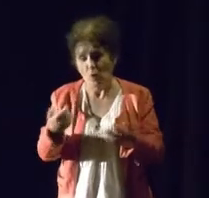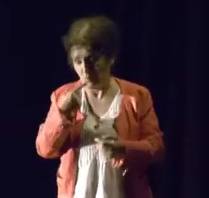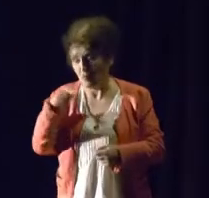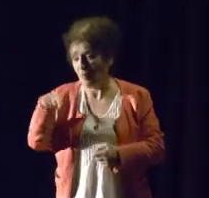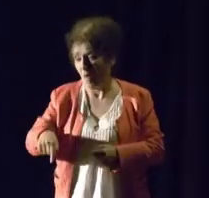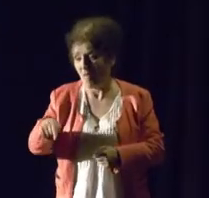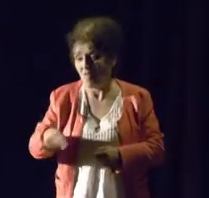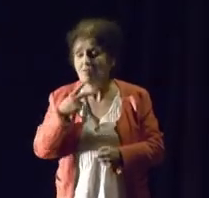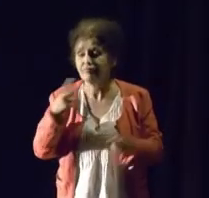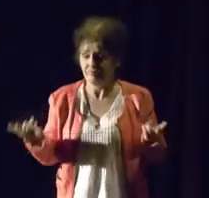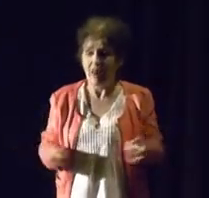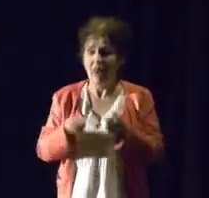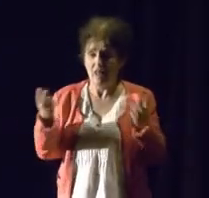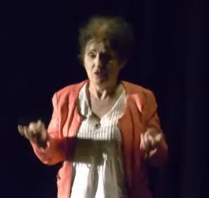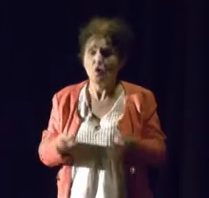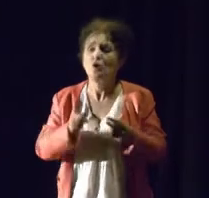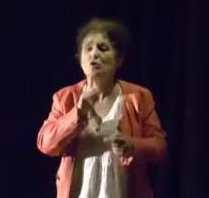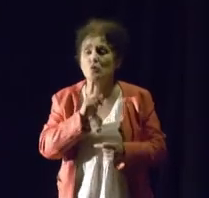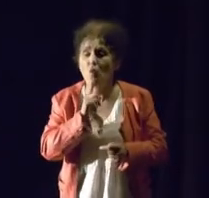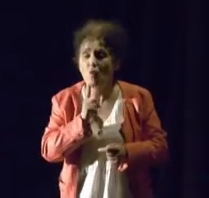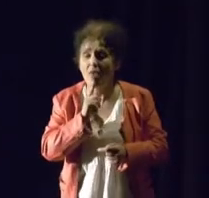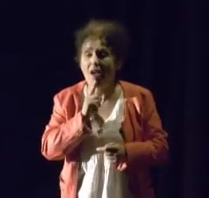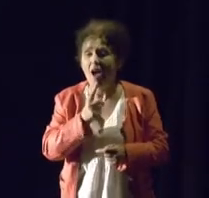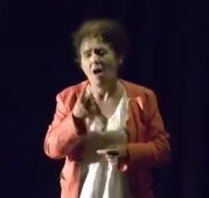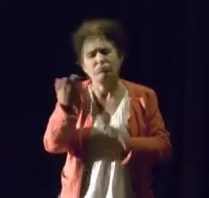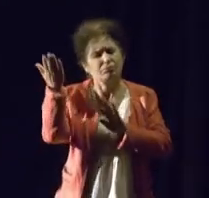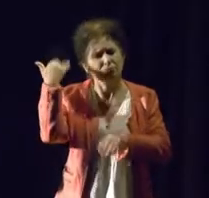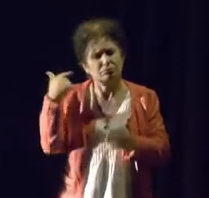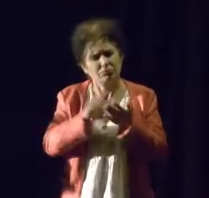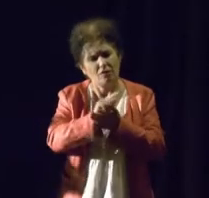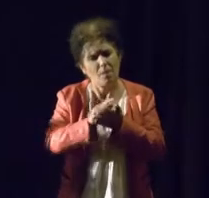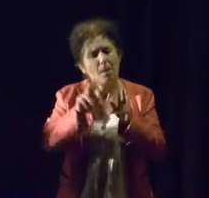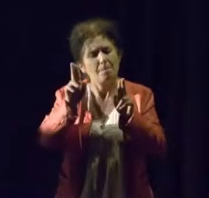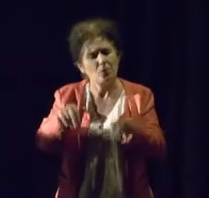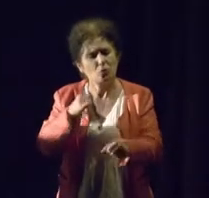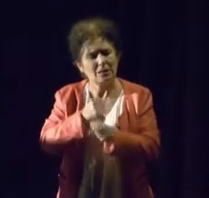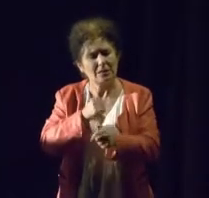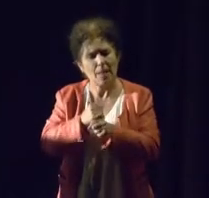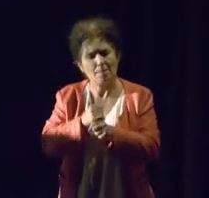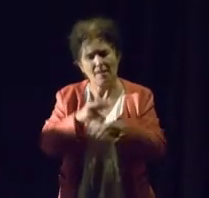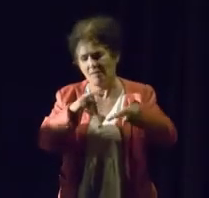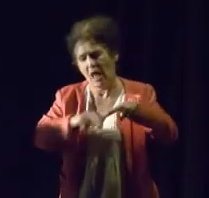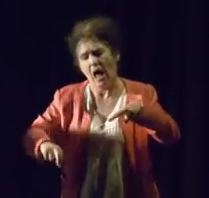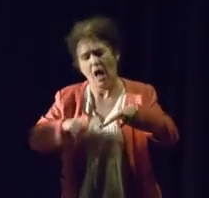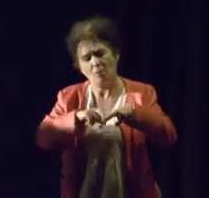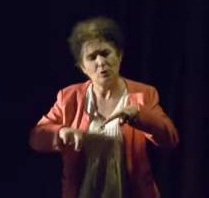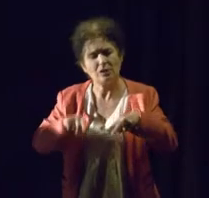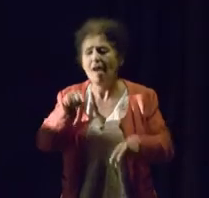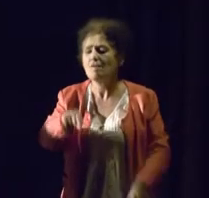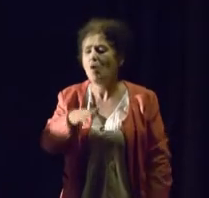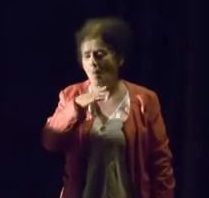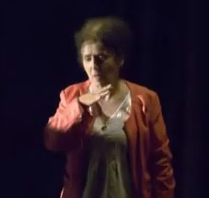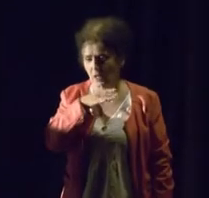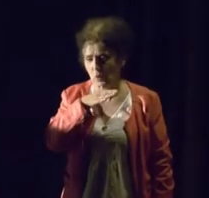оваа леснотија со која што едно време можеше да се изврши абортус во